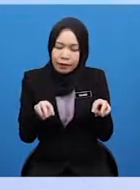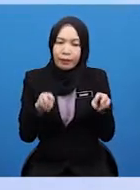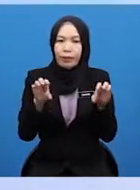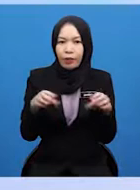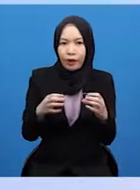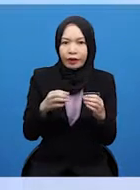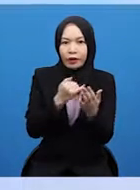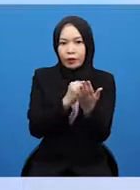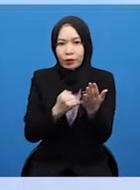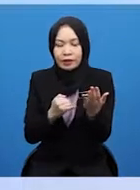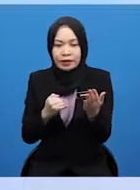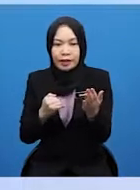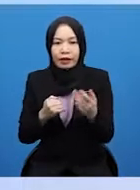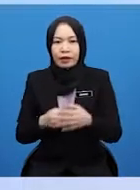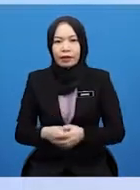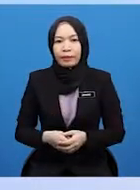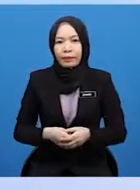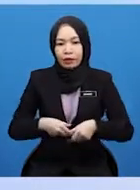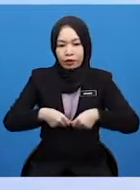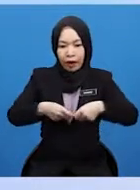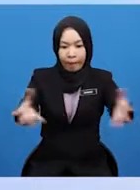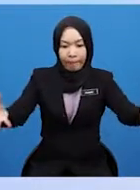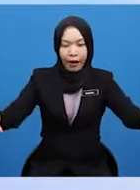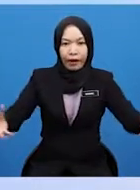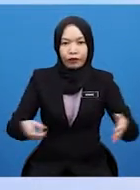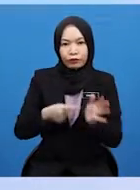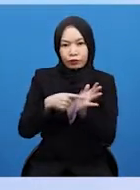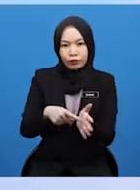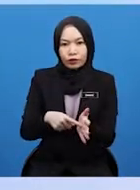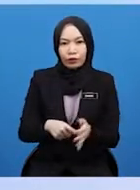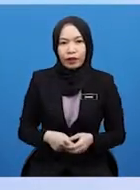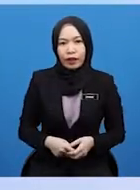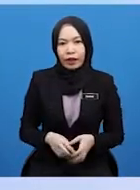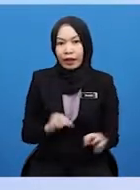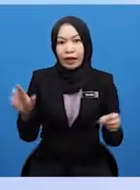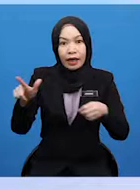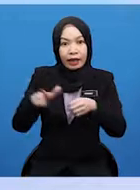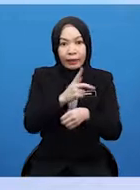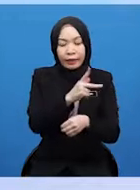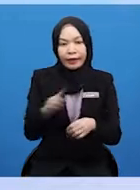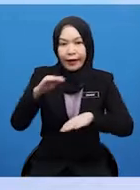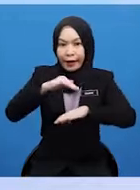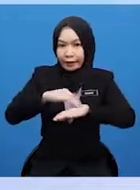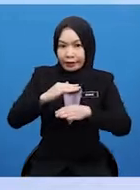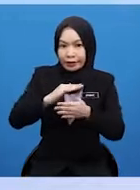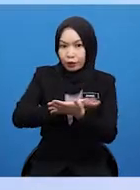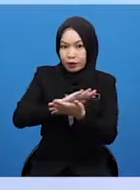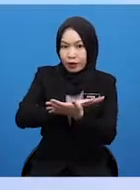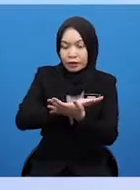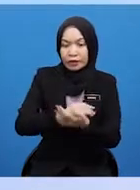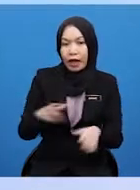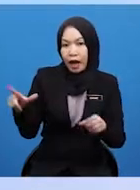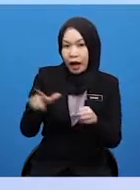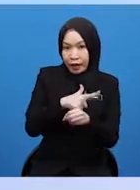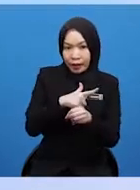untuk beg kertas dan dilengkapkan di atas sekeping bot lekap, mounting board, untuk tujuan